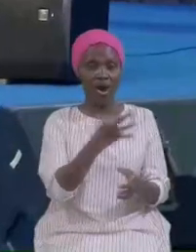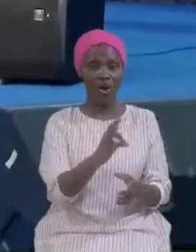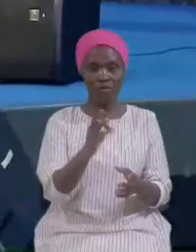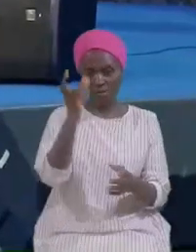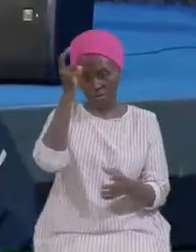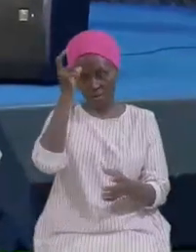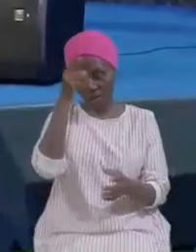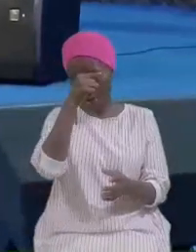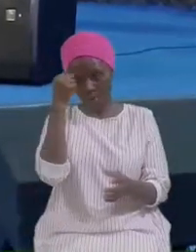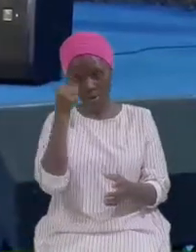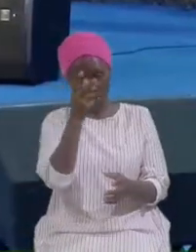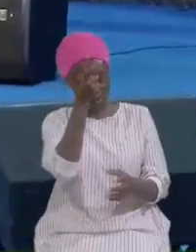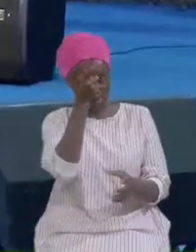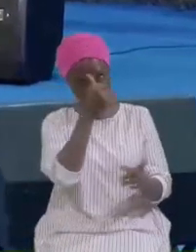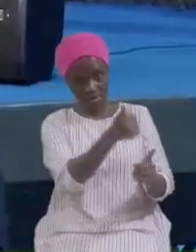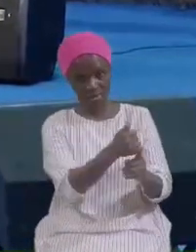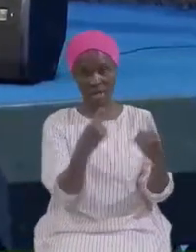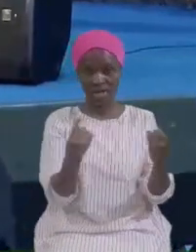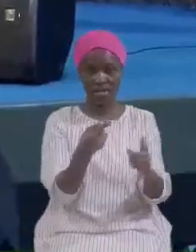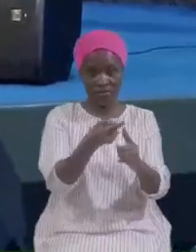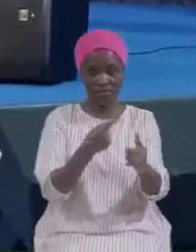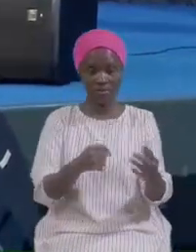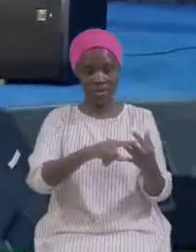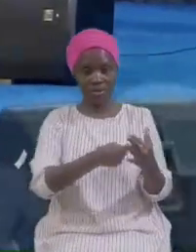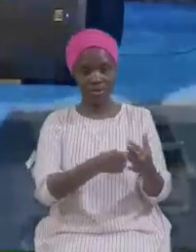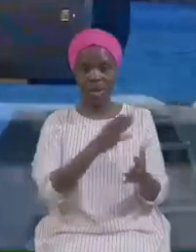commencement. Et